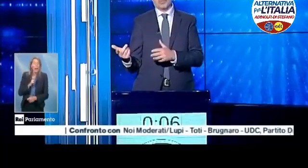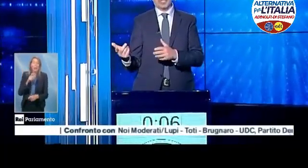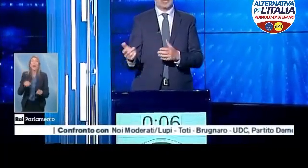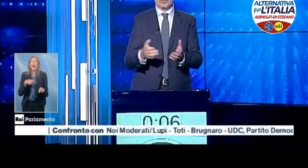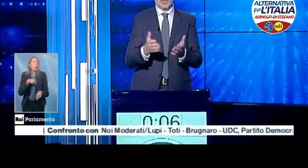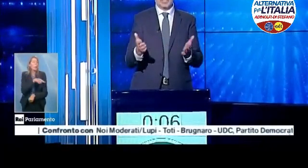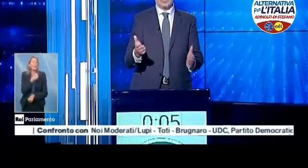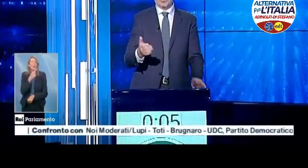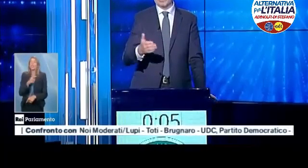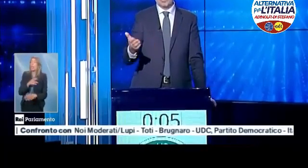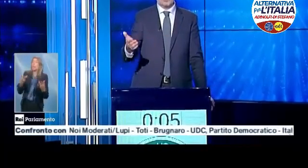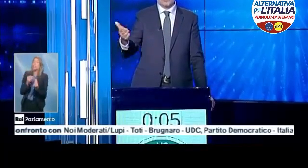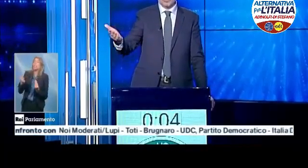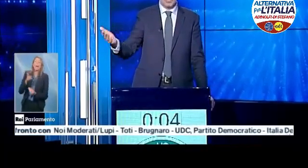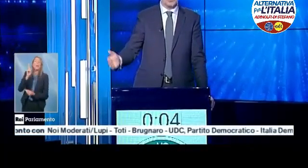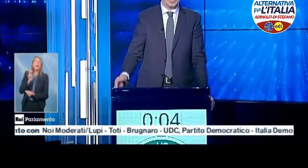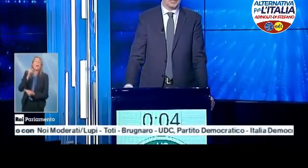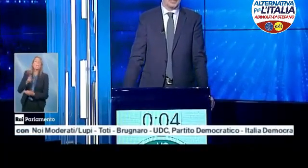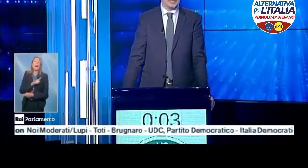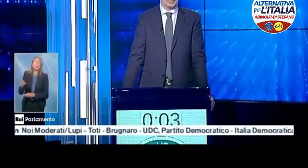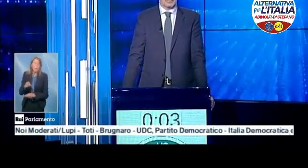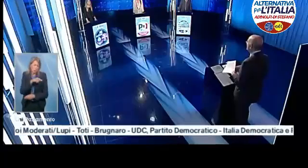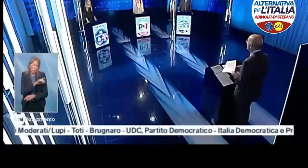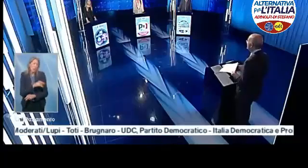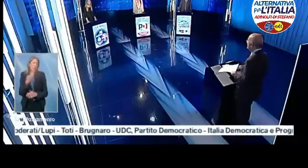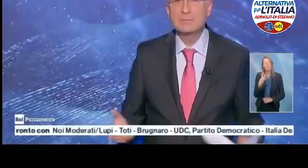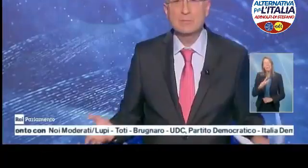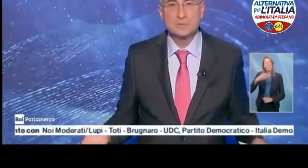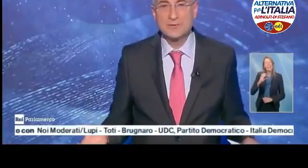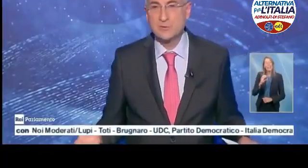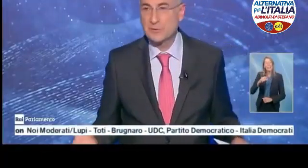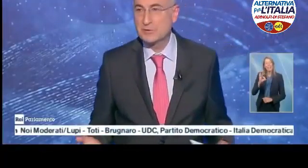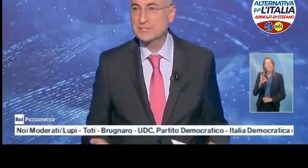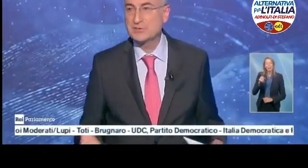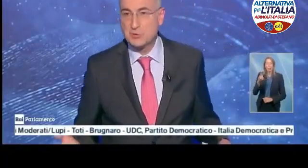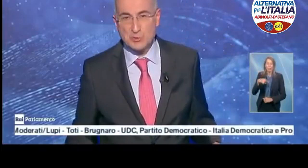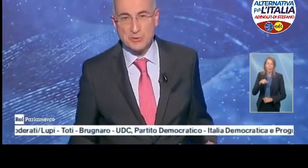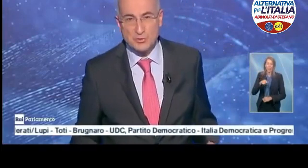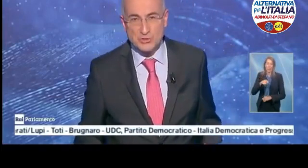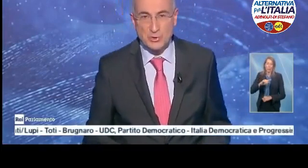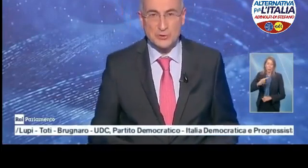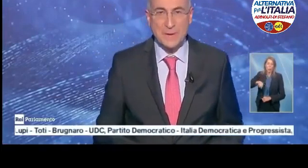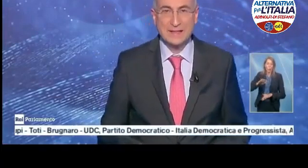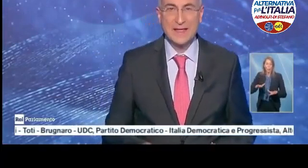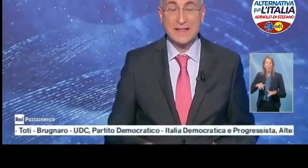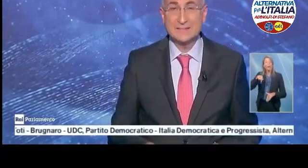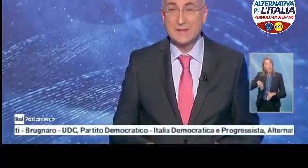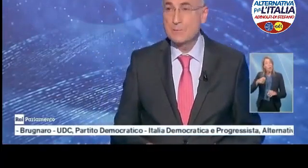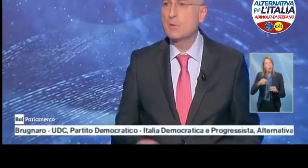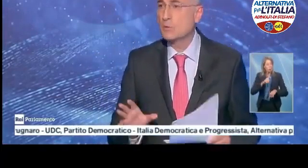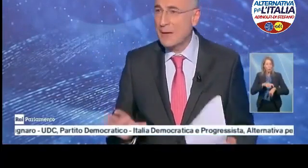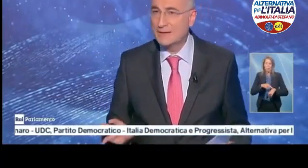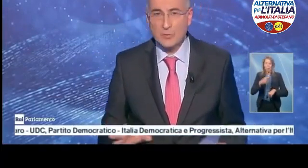mai più con quest'altro. Lo farete di nuovo, siete già pronti e lo farete. Grazie. Abbiamo spazio per un sesto e ultimo giro di domande,